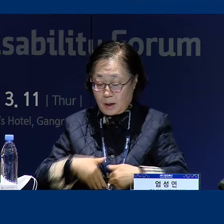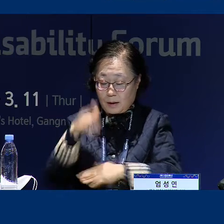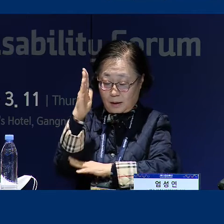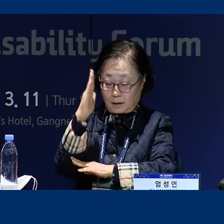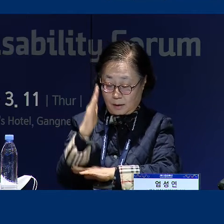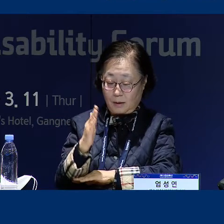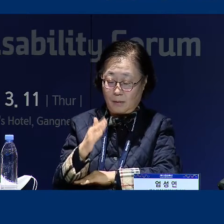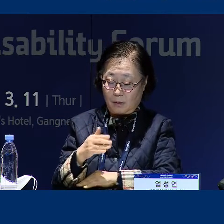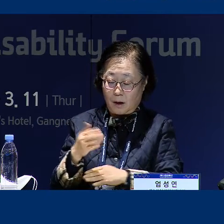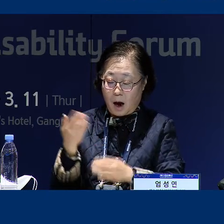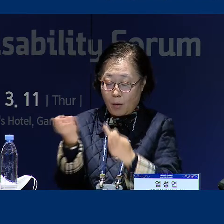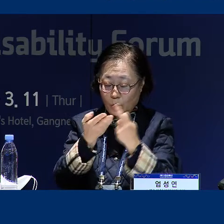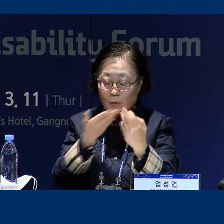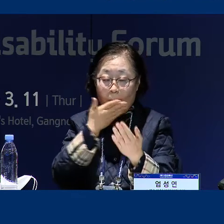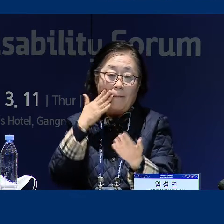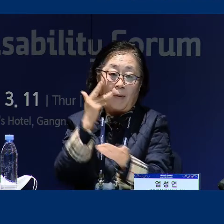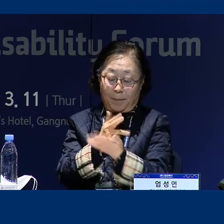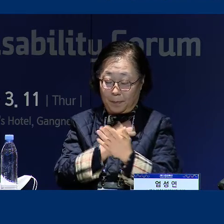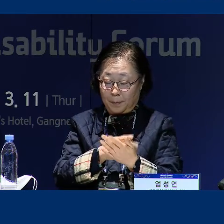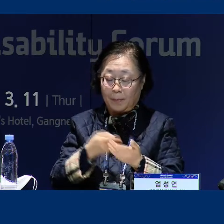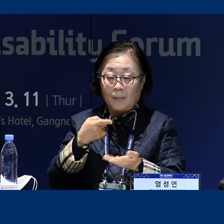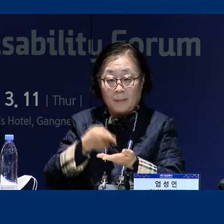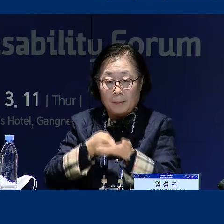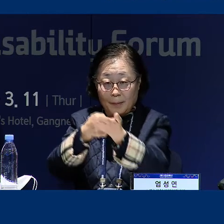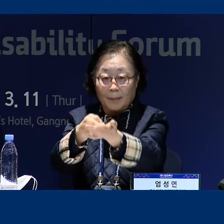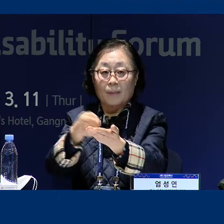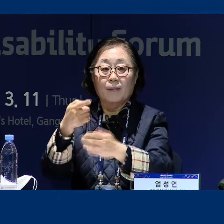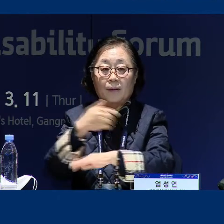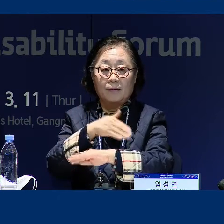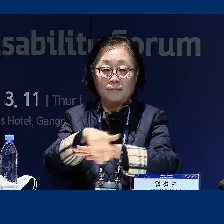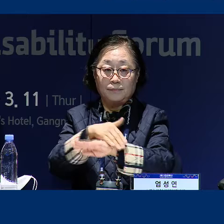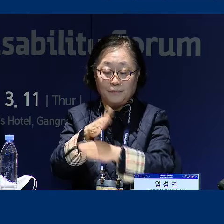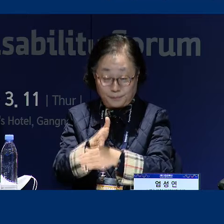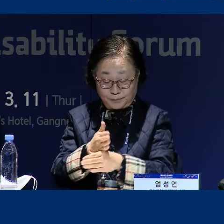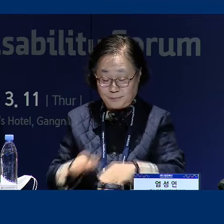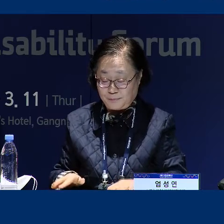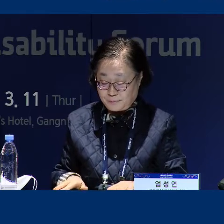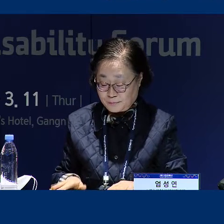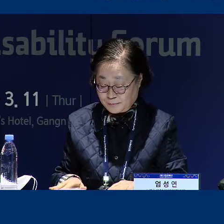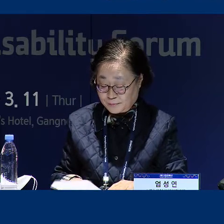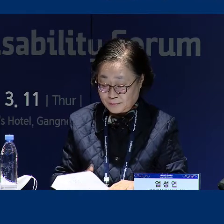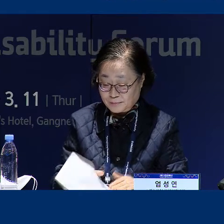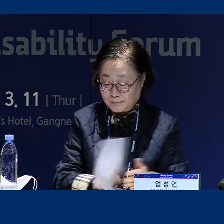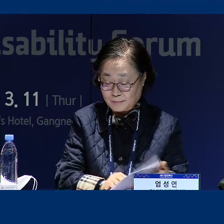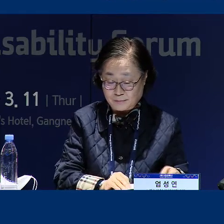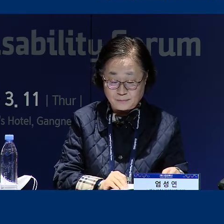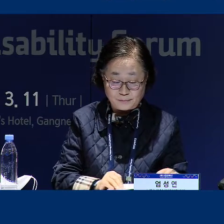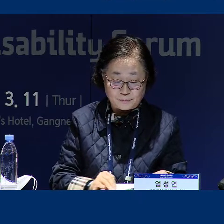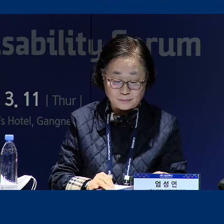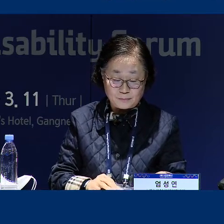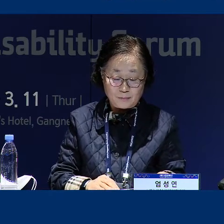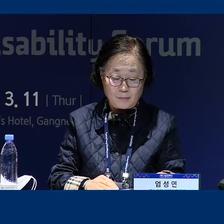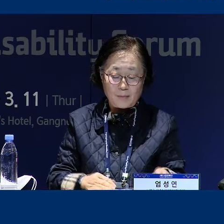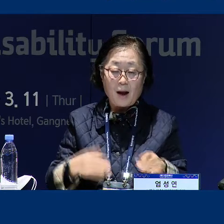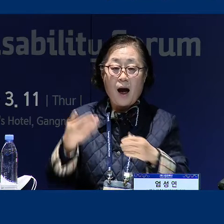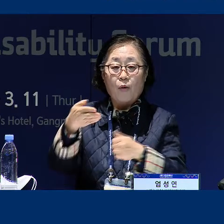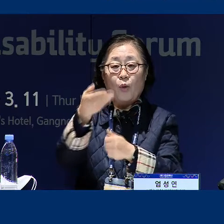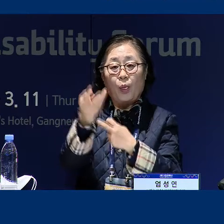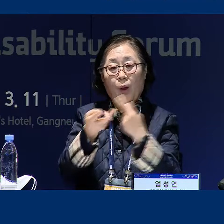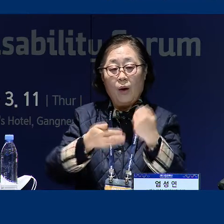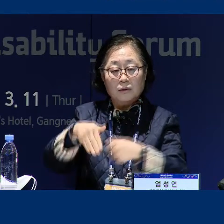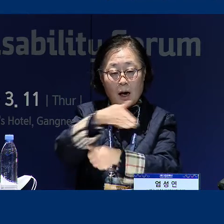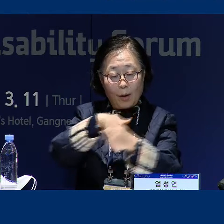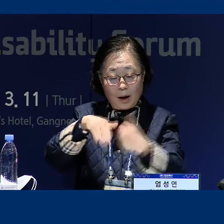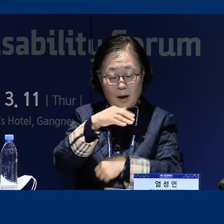드리겠습니다. 그리고 이러한 어려움과 관련한 맞춤형 정책의 필요성에 대해 말씀드린 후 도내